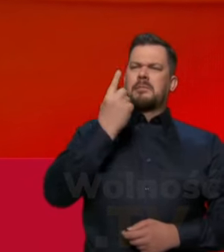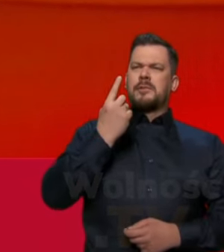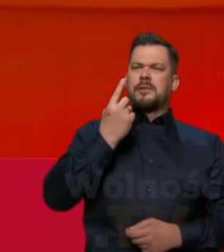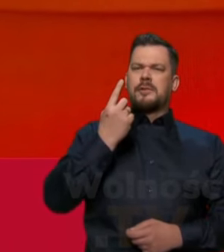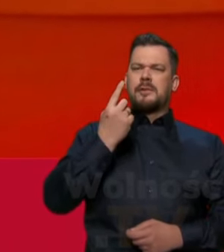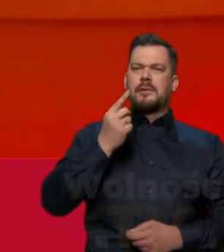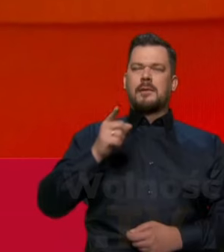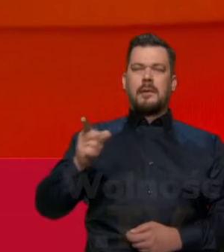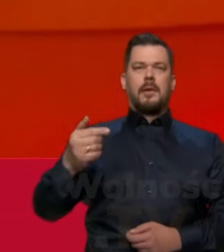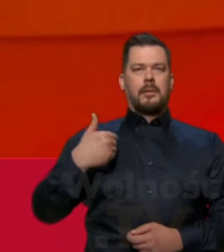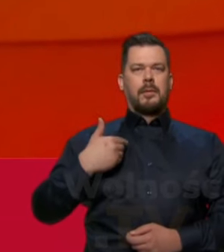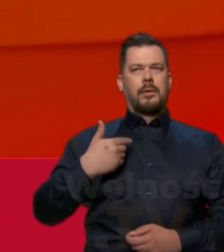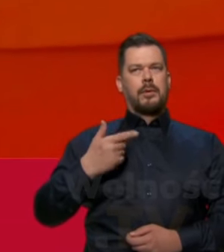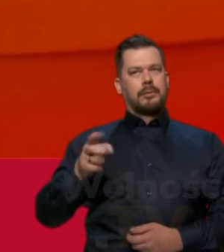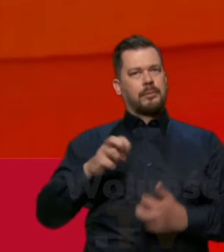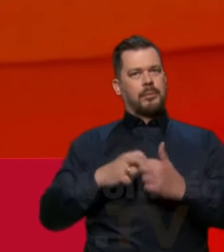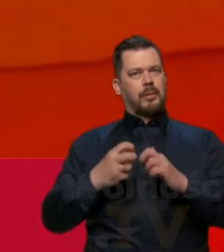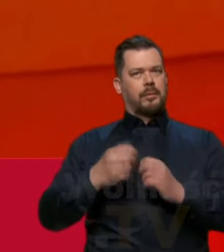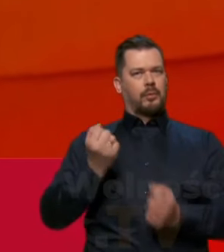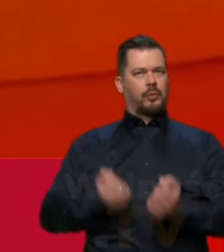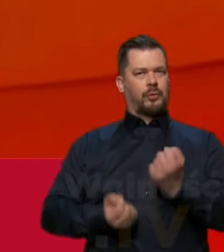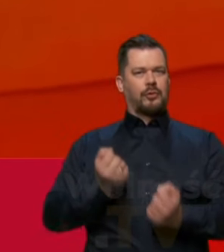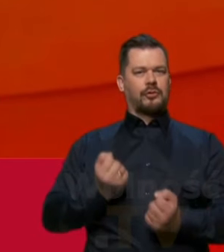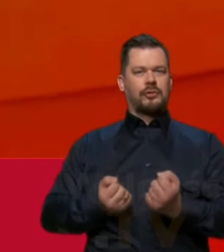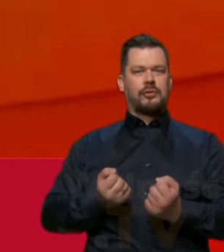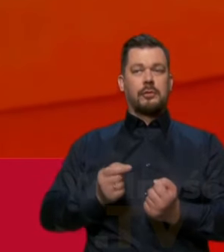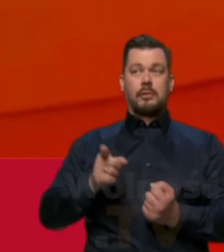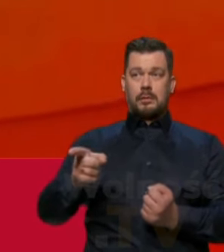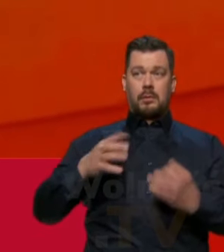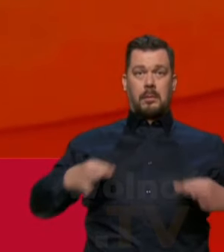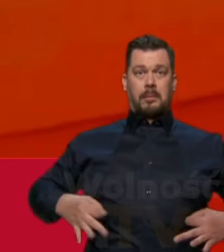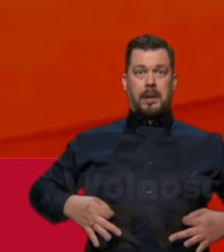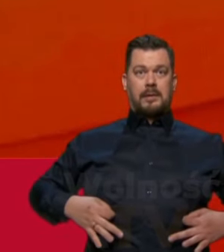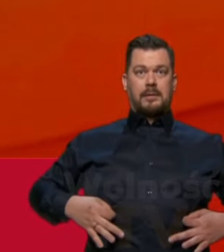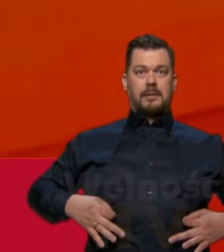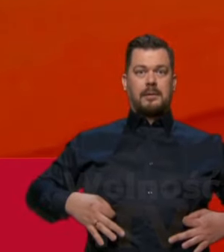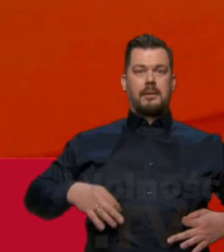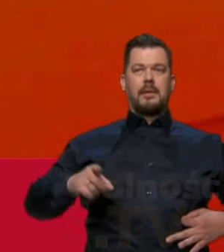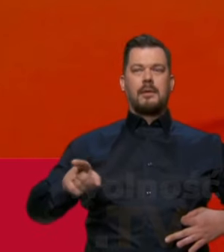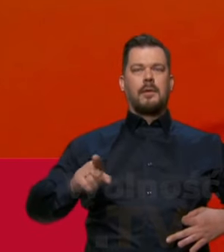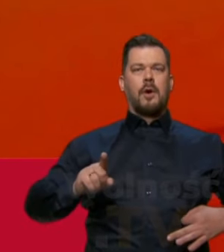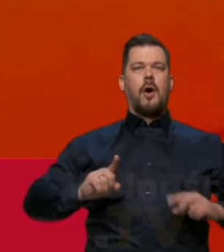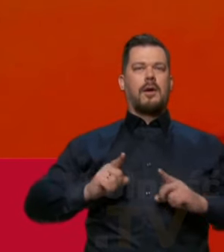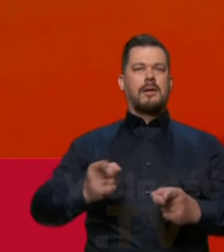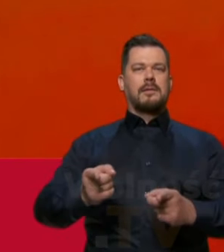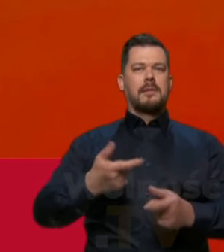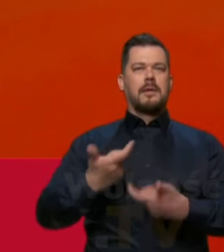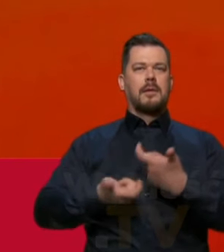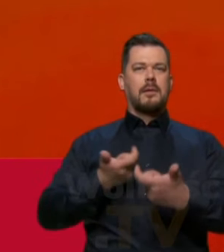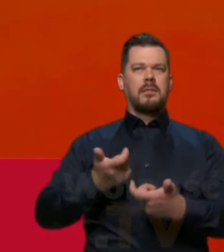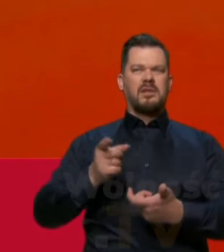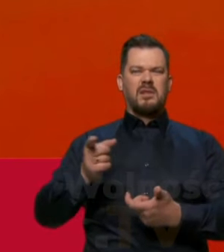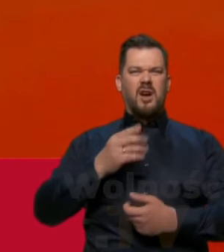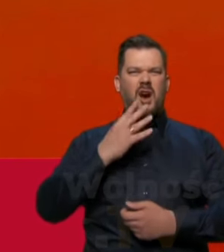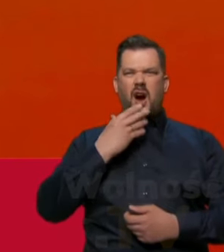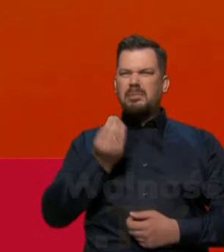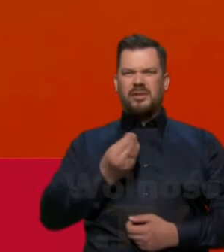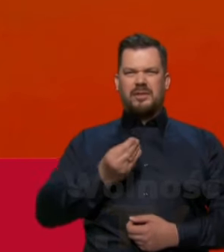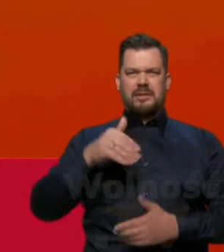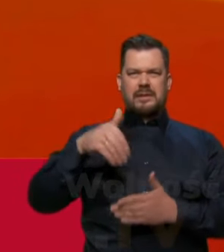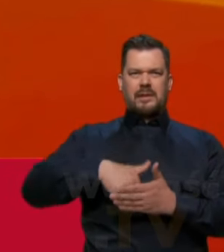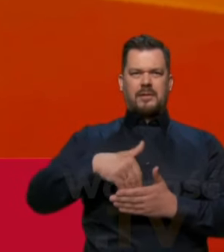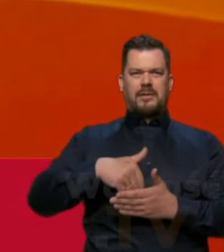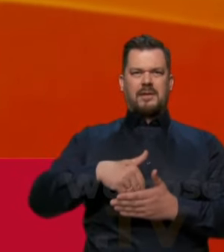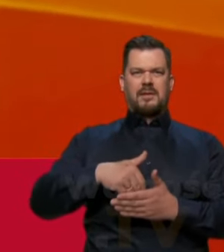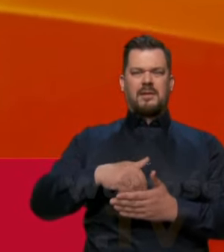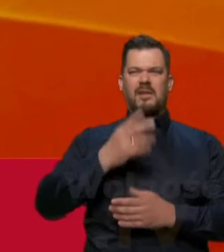tych paratrudności, które również pani organizacja patronuje, gdzie są obsceniczne zachowania i